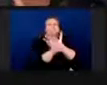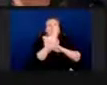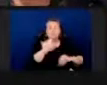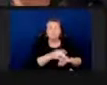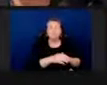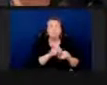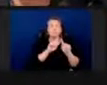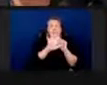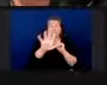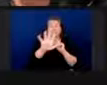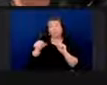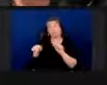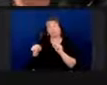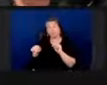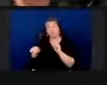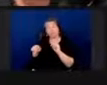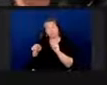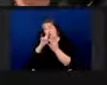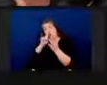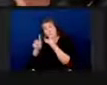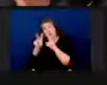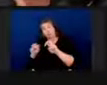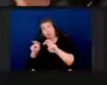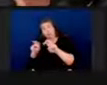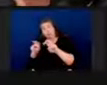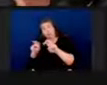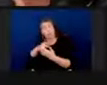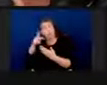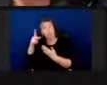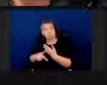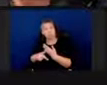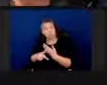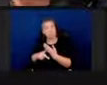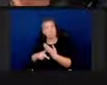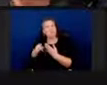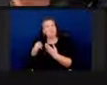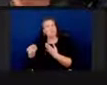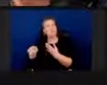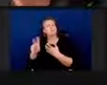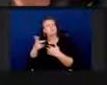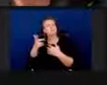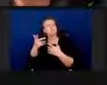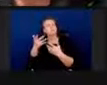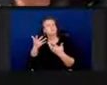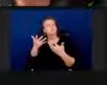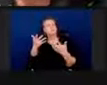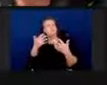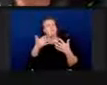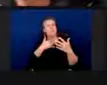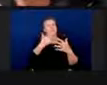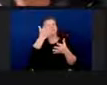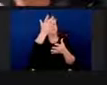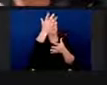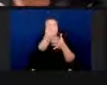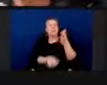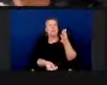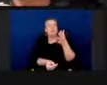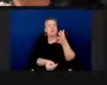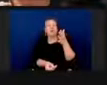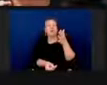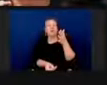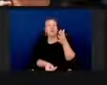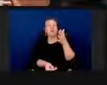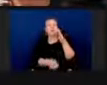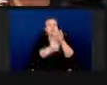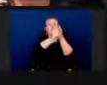فمن المهم جدا أن نقوم بمن هذه الفجوات، و وعندما نقوم بمثل هذه الفجوات هذا